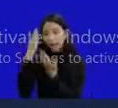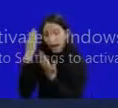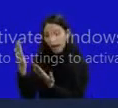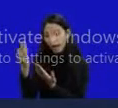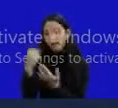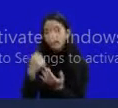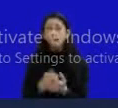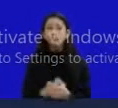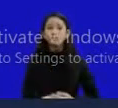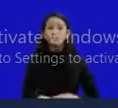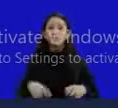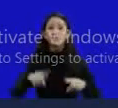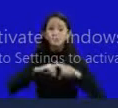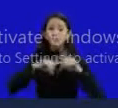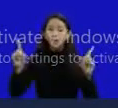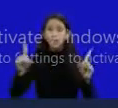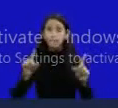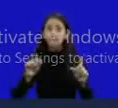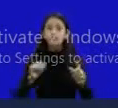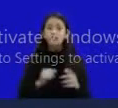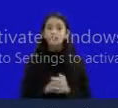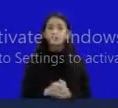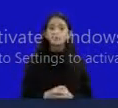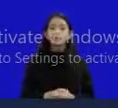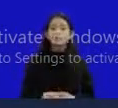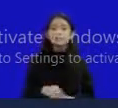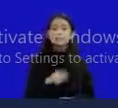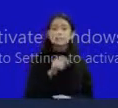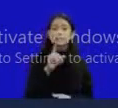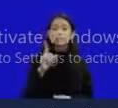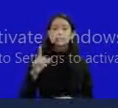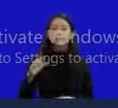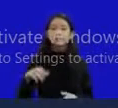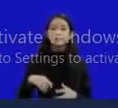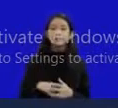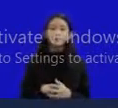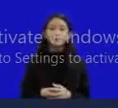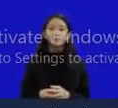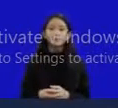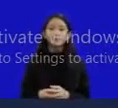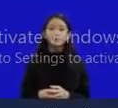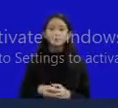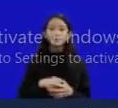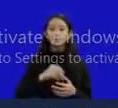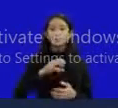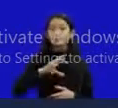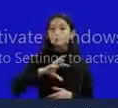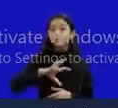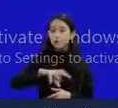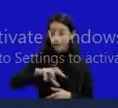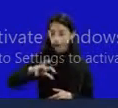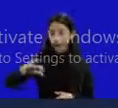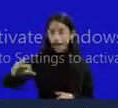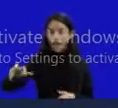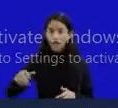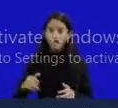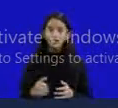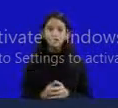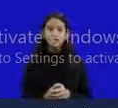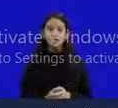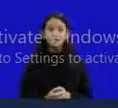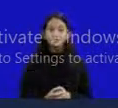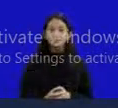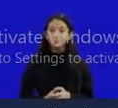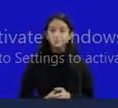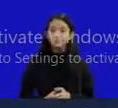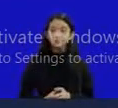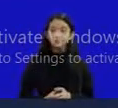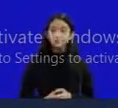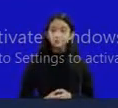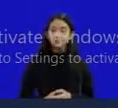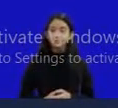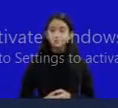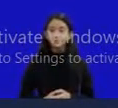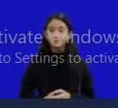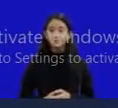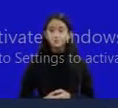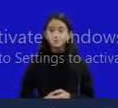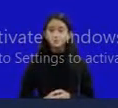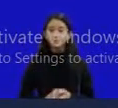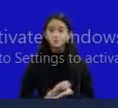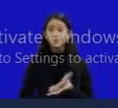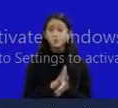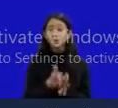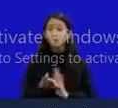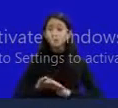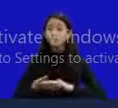perbedaan antara setiap daerah dan dinamika atau pula si di setiap daerah jadi pengambilan